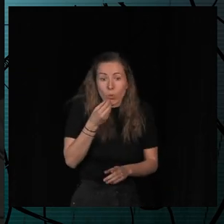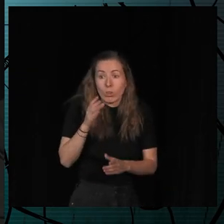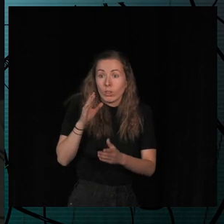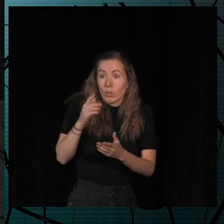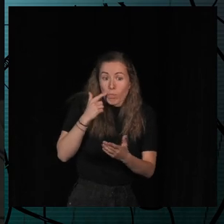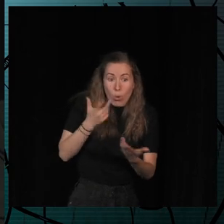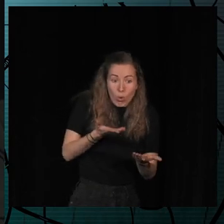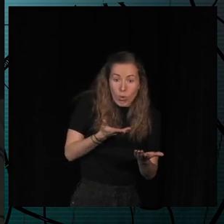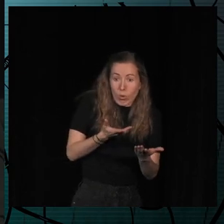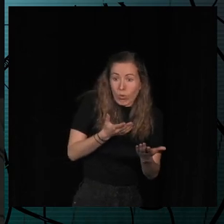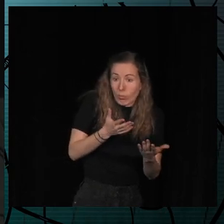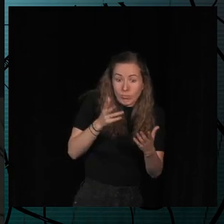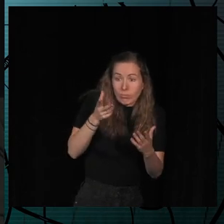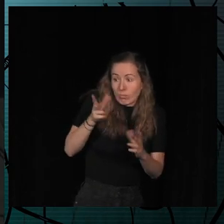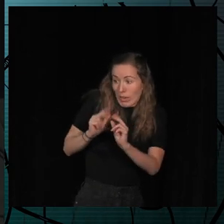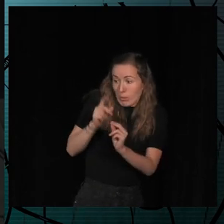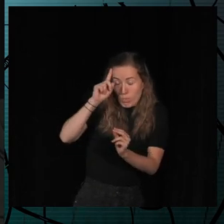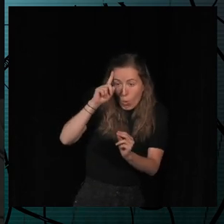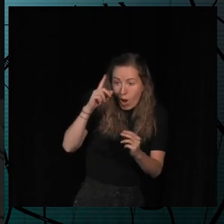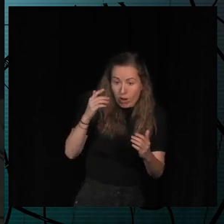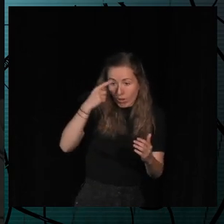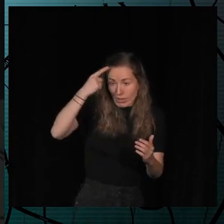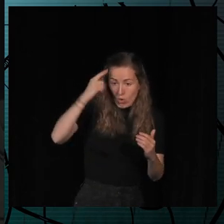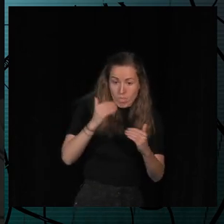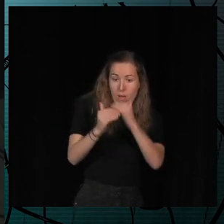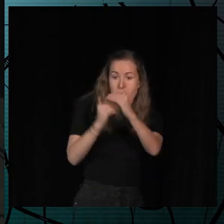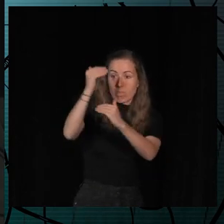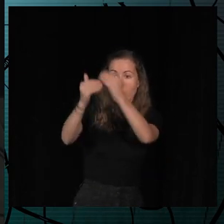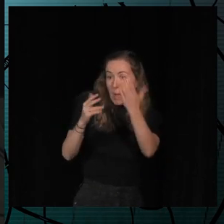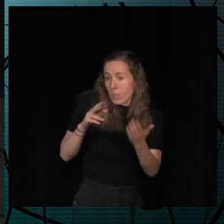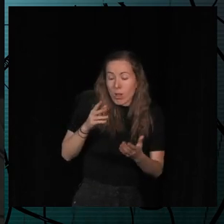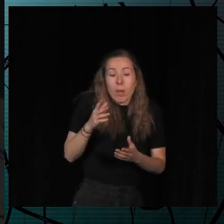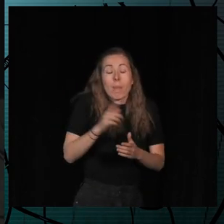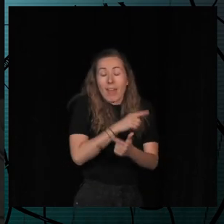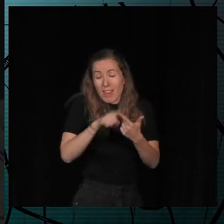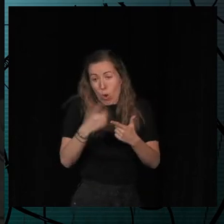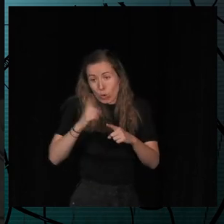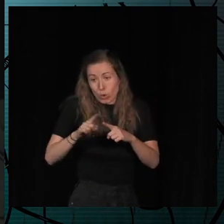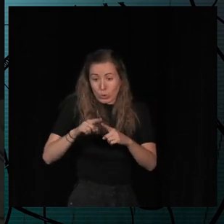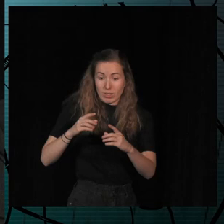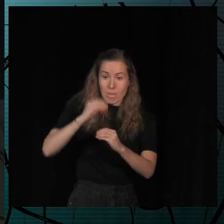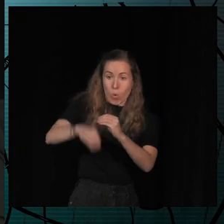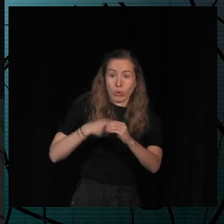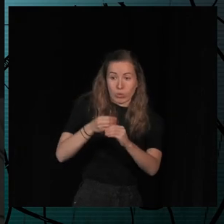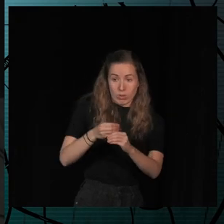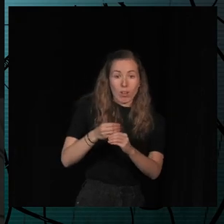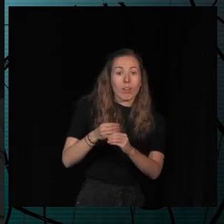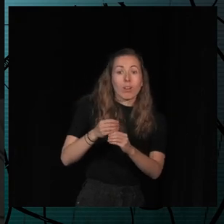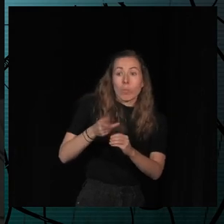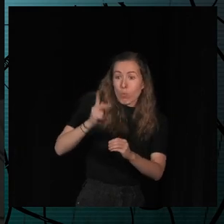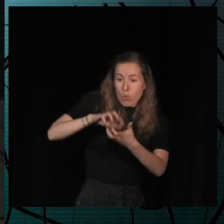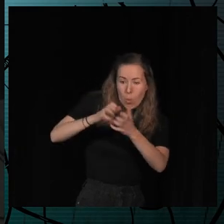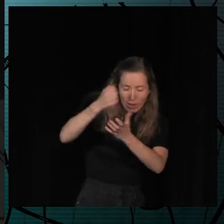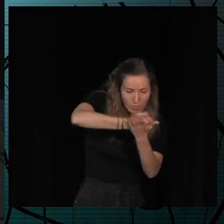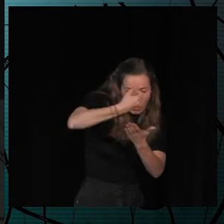euh mais un c'est l'accès à un monde plus complexe et le besoin d'adaptation à un